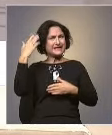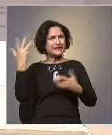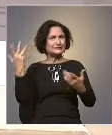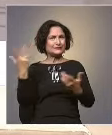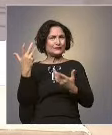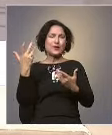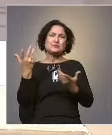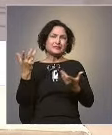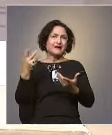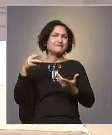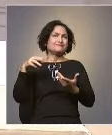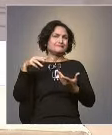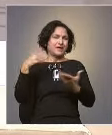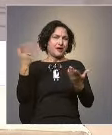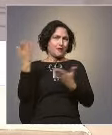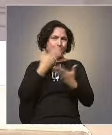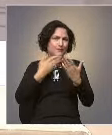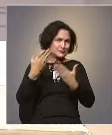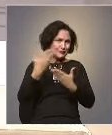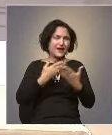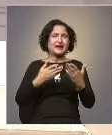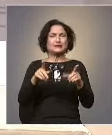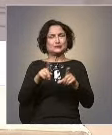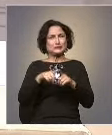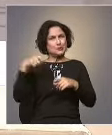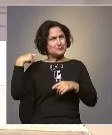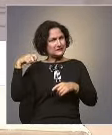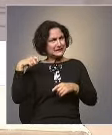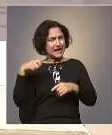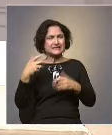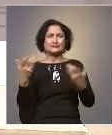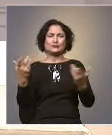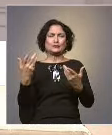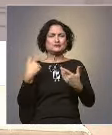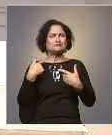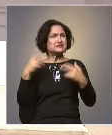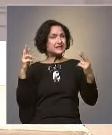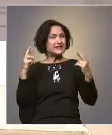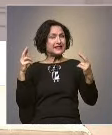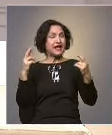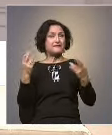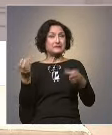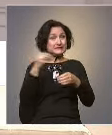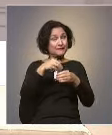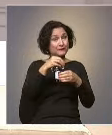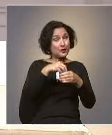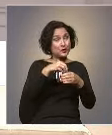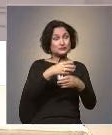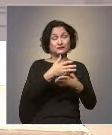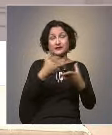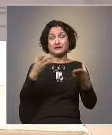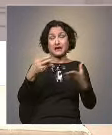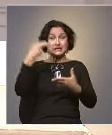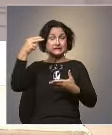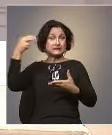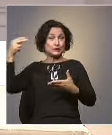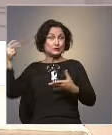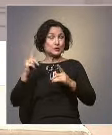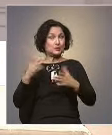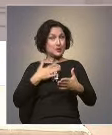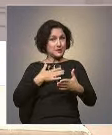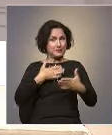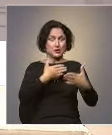президентската институция. И се надявам на изключително широко представяне на различните институции в България, които имат отношение